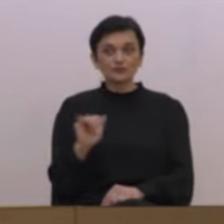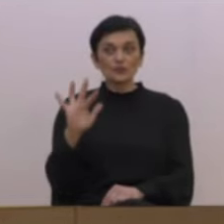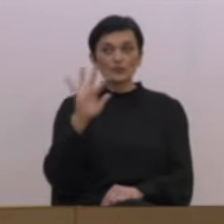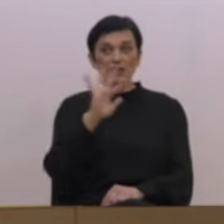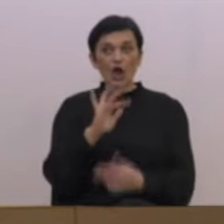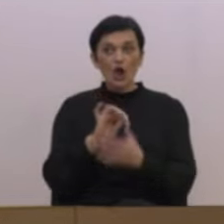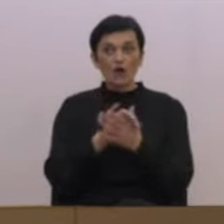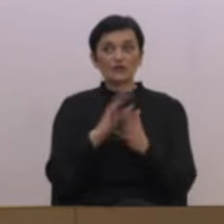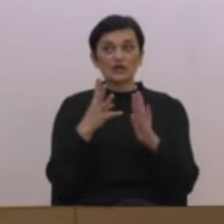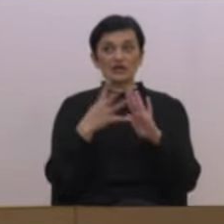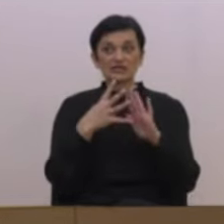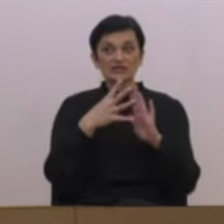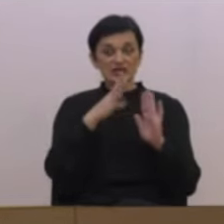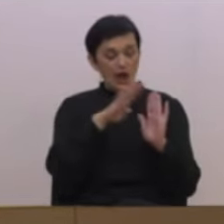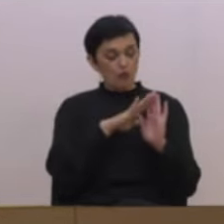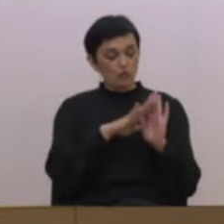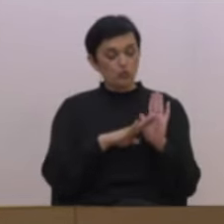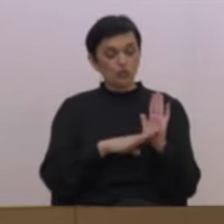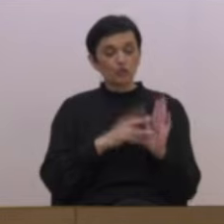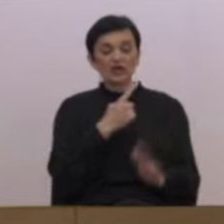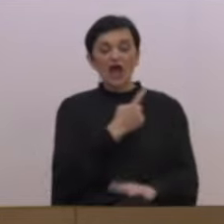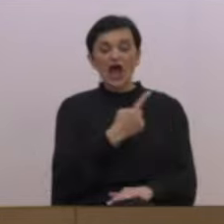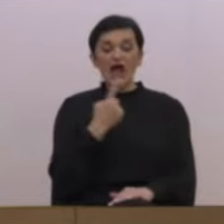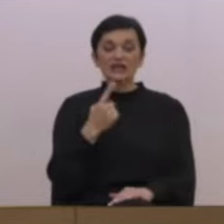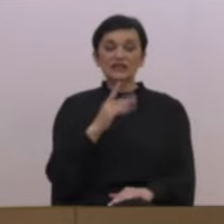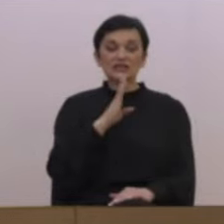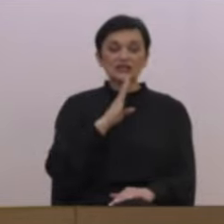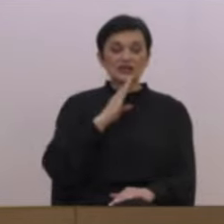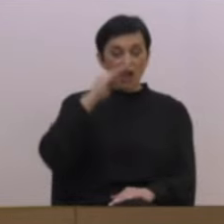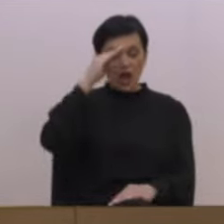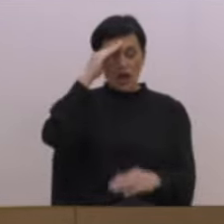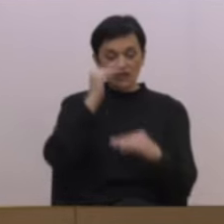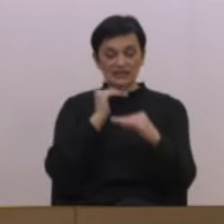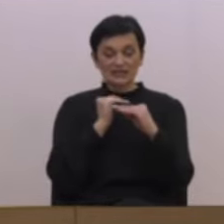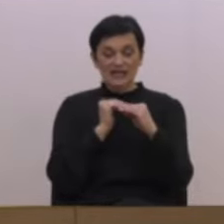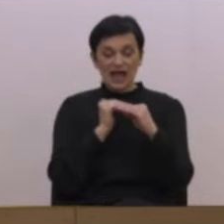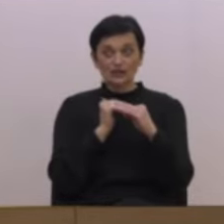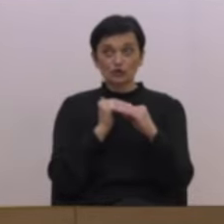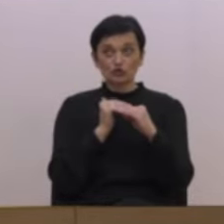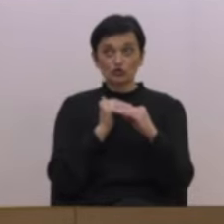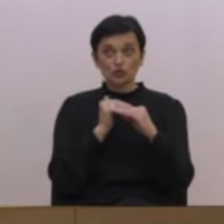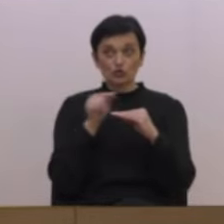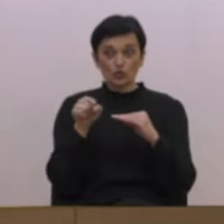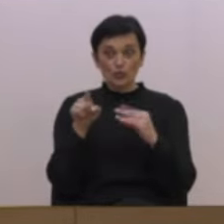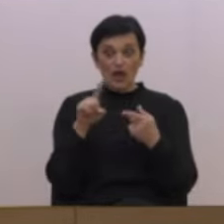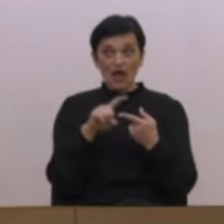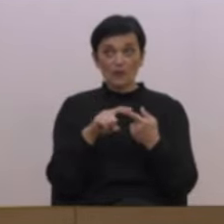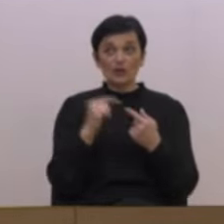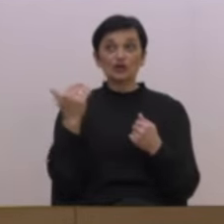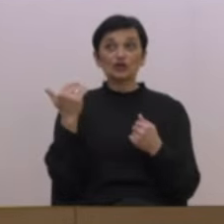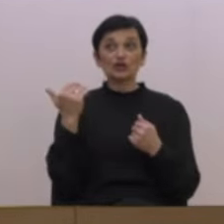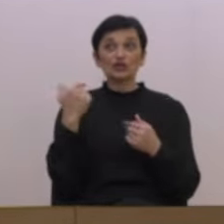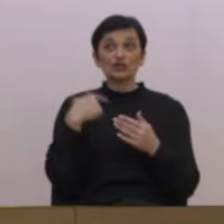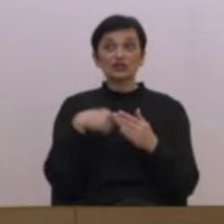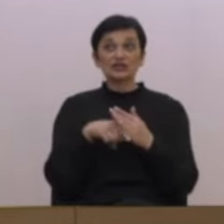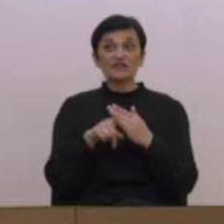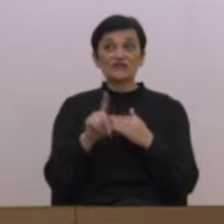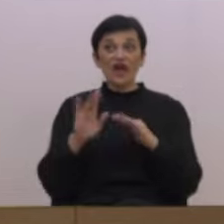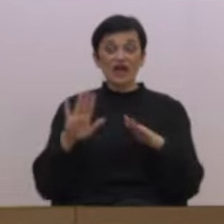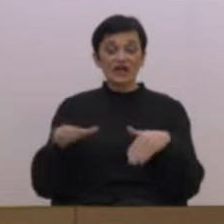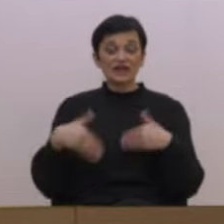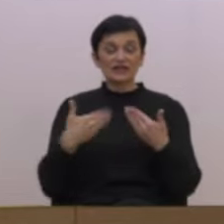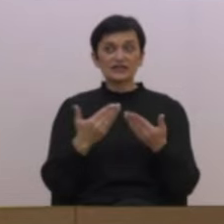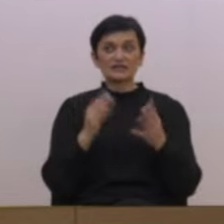ევროკავშირის 9 პუნქტიდან ერთ-ერთი, რომელიც ქალთა და მამაკაცთა თანასწორობას ეხება, თქვენს მიერ შემოთავაზებული